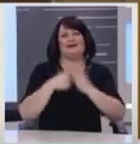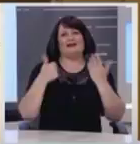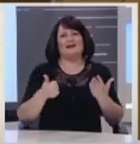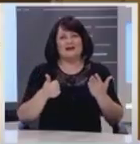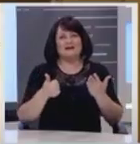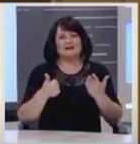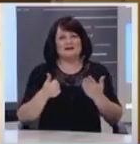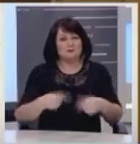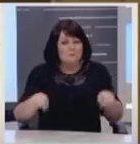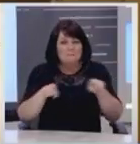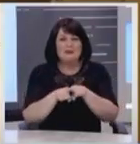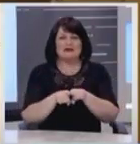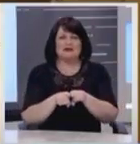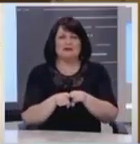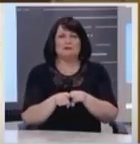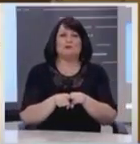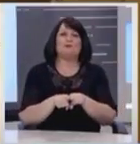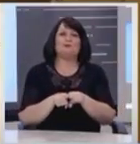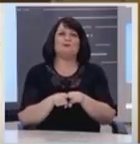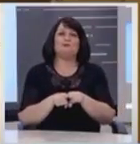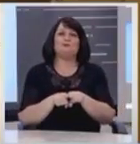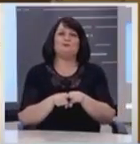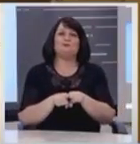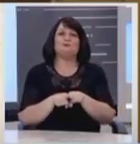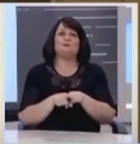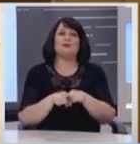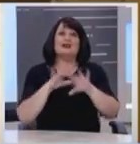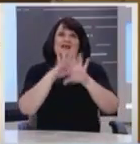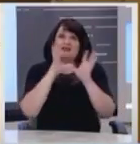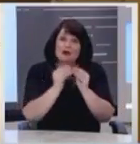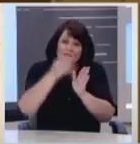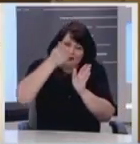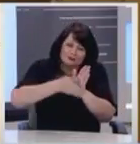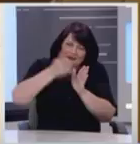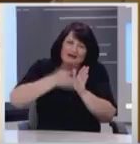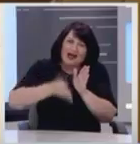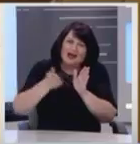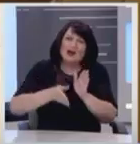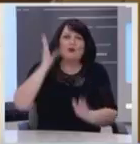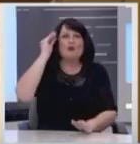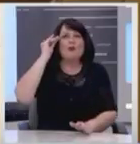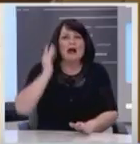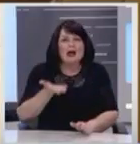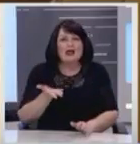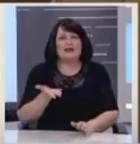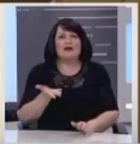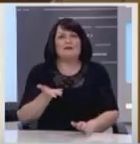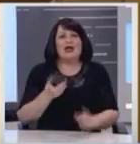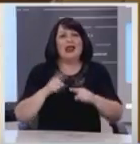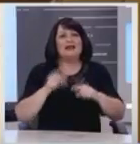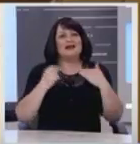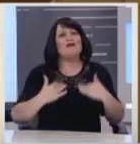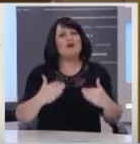κοινού πρόσβαση σε όλα τα ντοκουμέντα τα οποία ήρθαν στη γνώση και την κατοχή της Ελληνικής